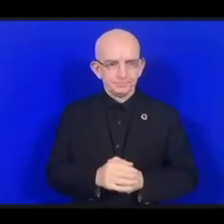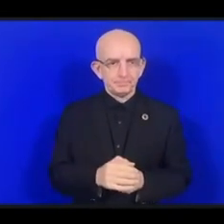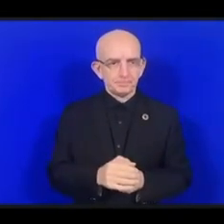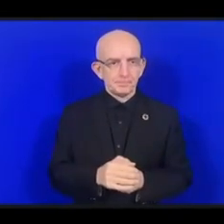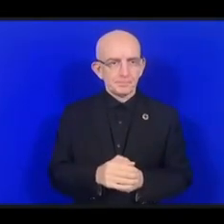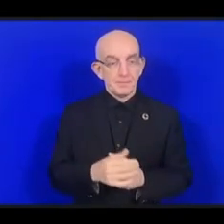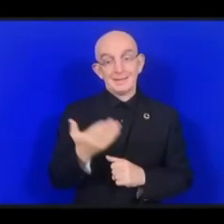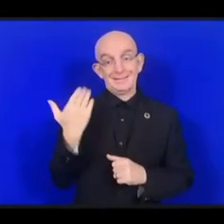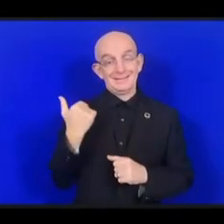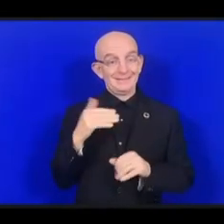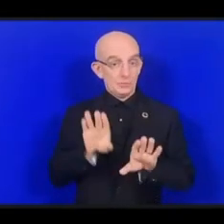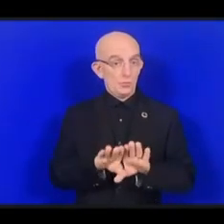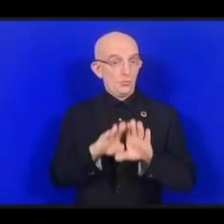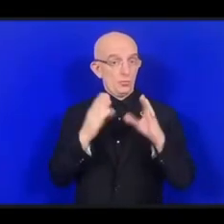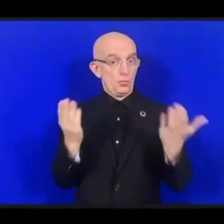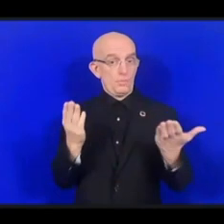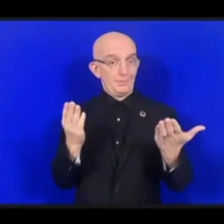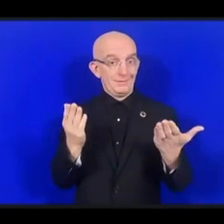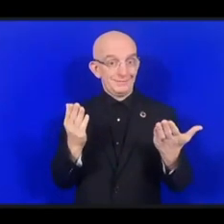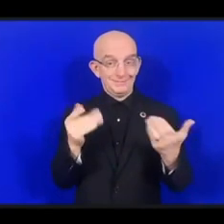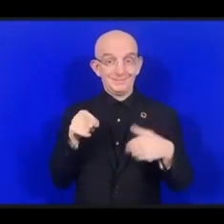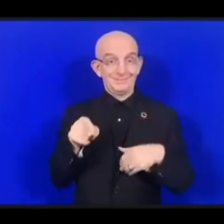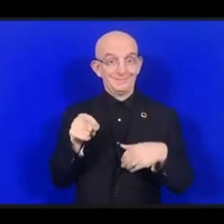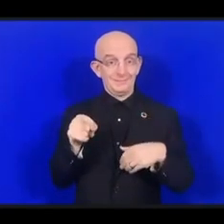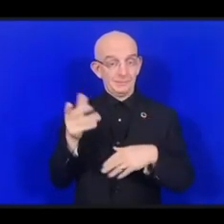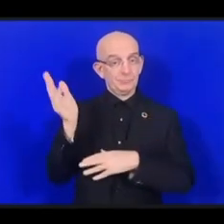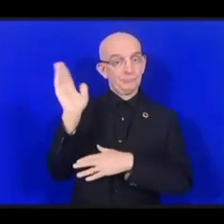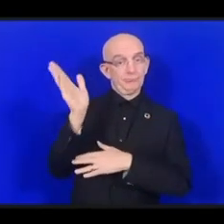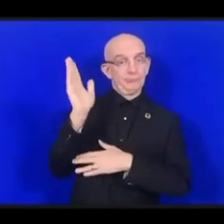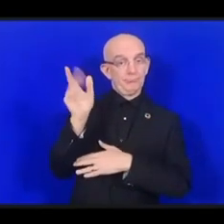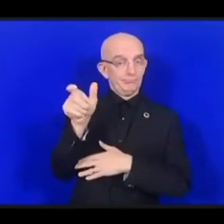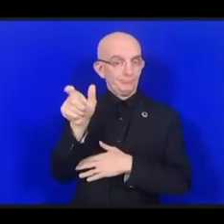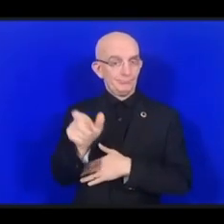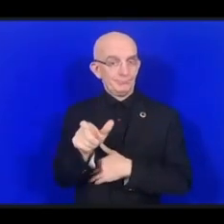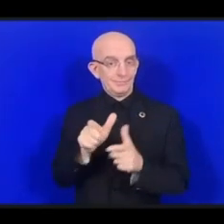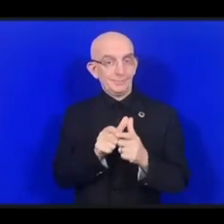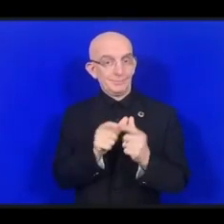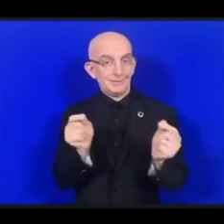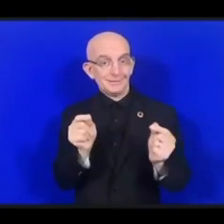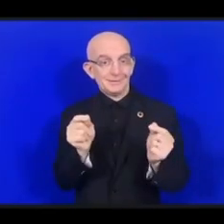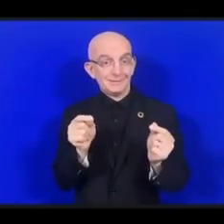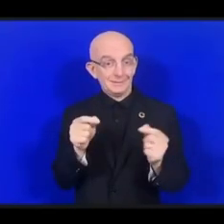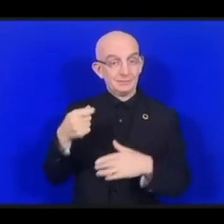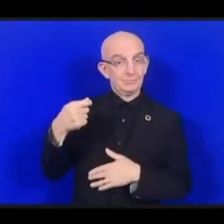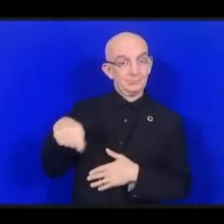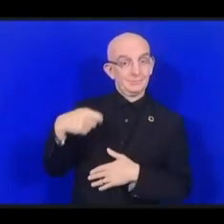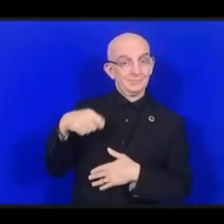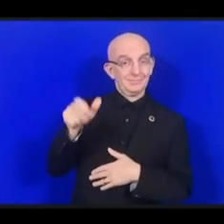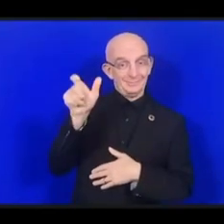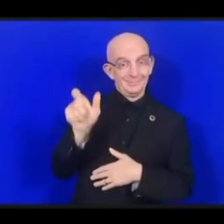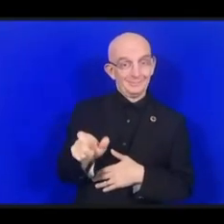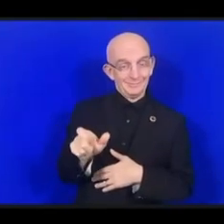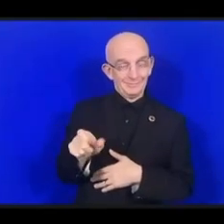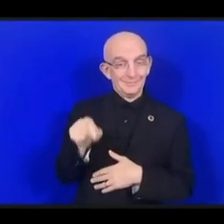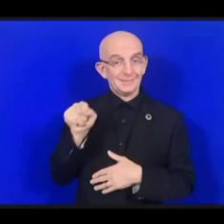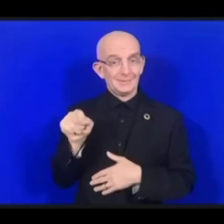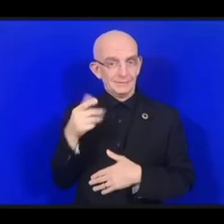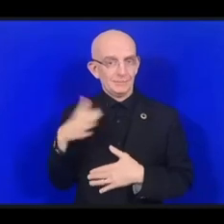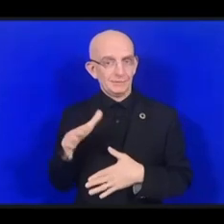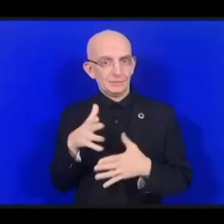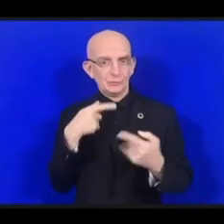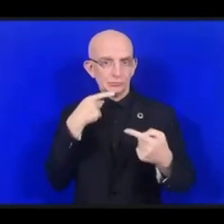听到了日本的岸田首相给我们讲到了七国集